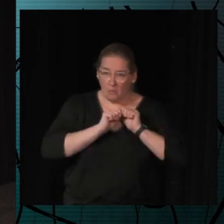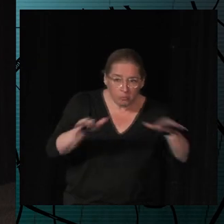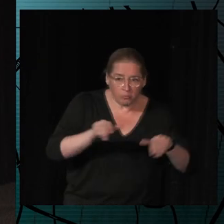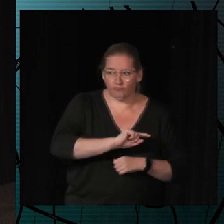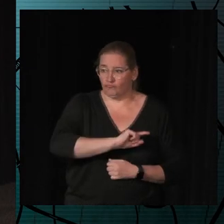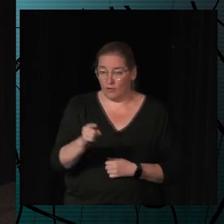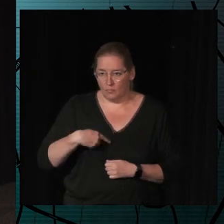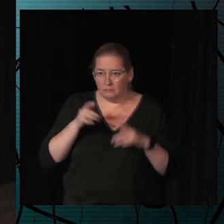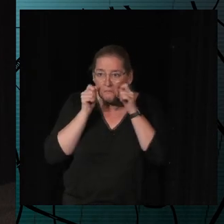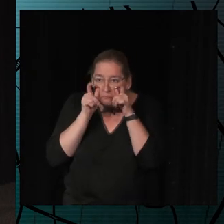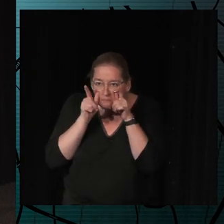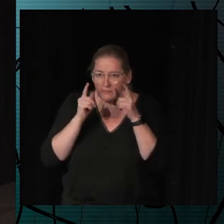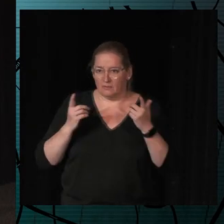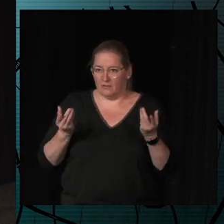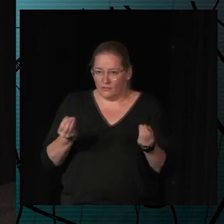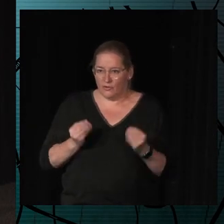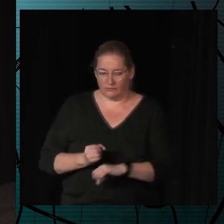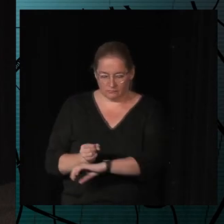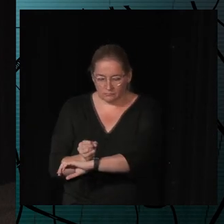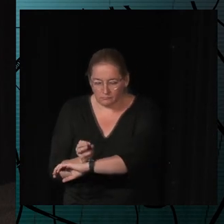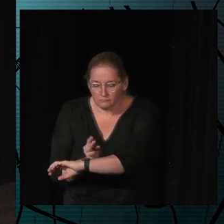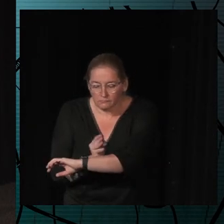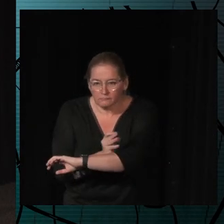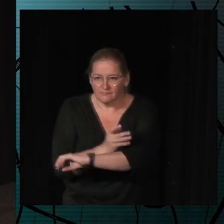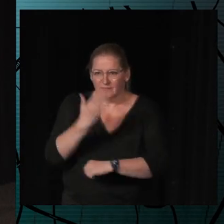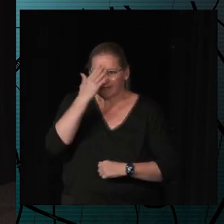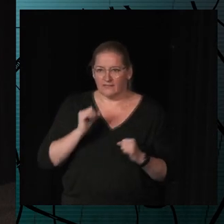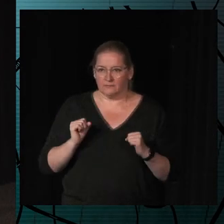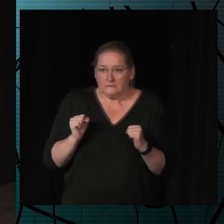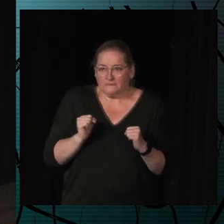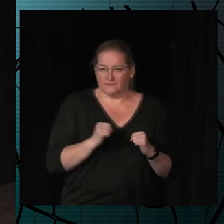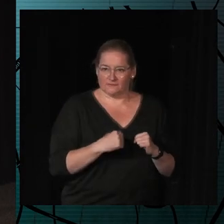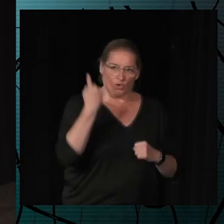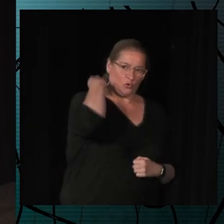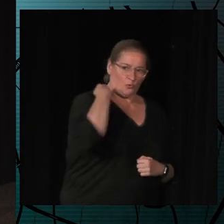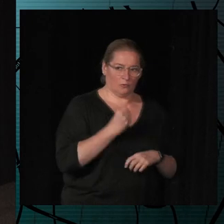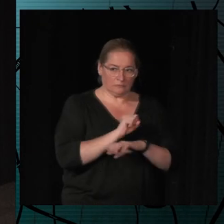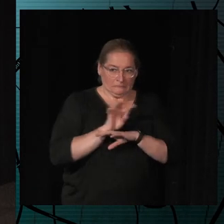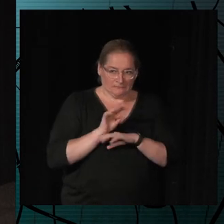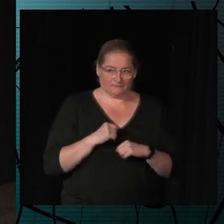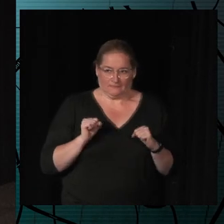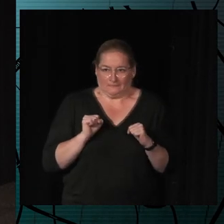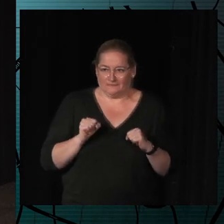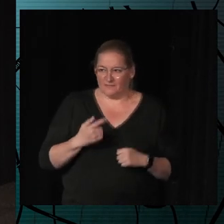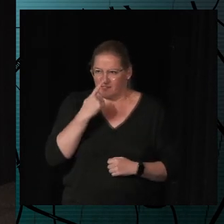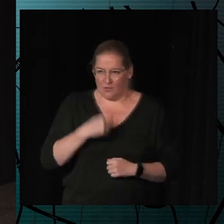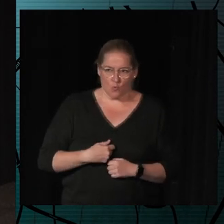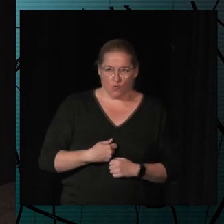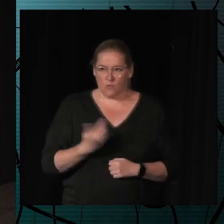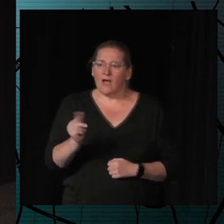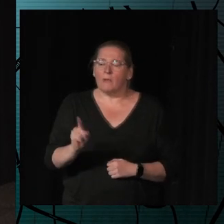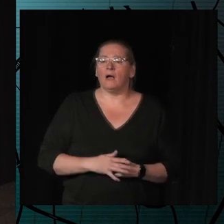surpris qui a provoqué ce ce petit frisson vous savez qu'on a dans le dos qui remonte et on se sent un peu on sent pas très bien